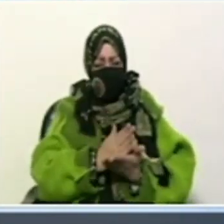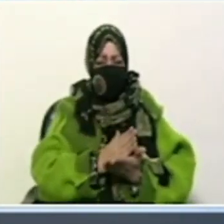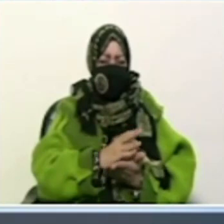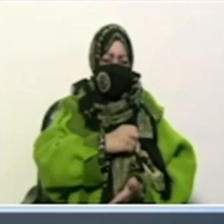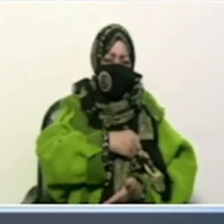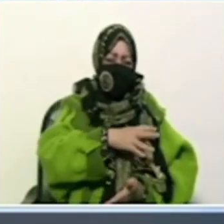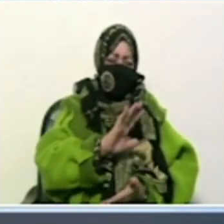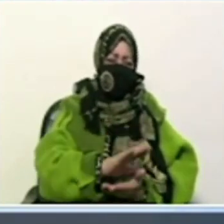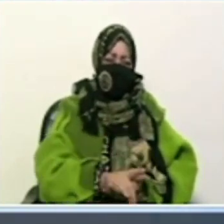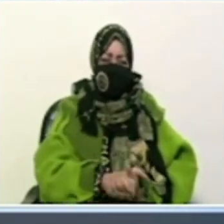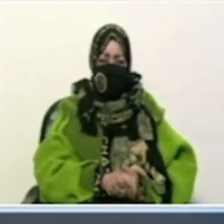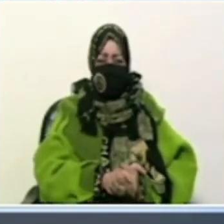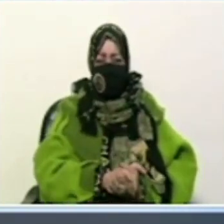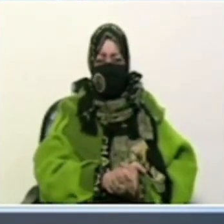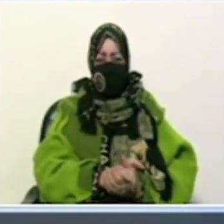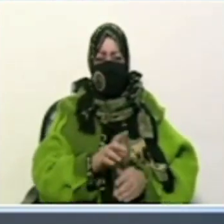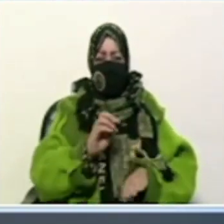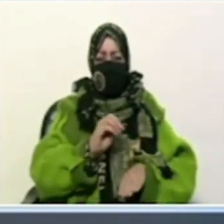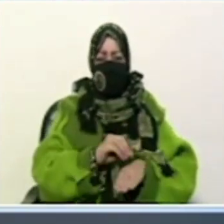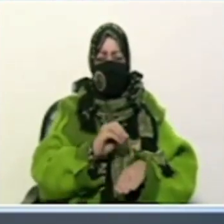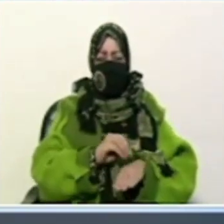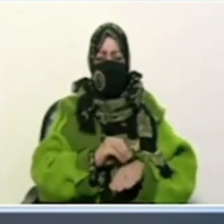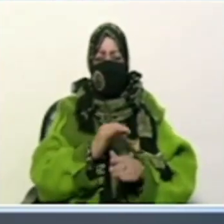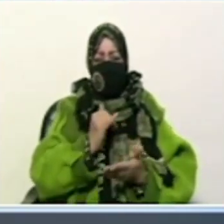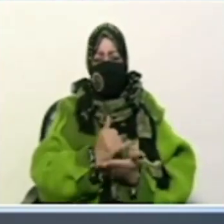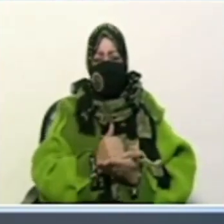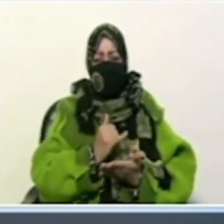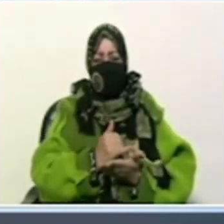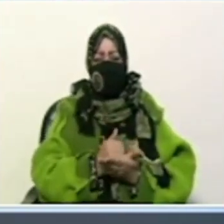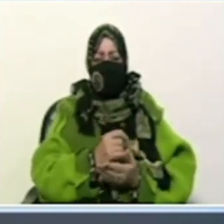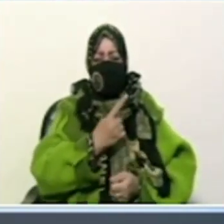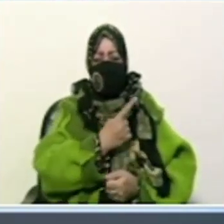من ذلك ولعل الورثة يجيزون فلا بأس إن شاء الله تعالى.